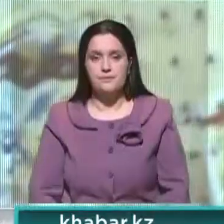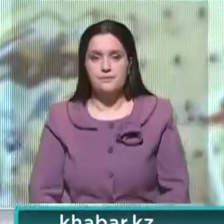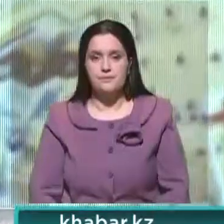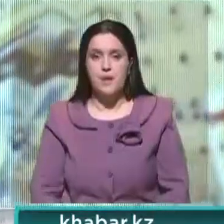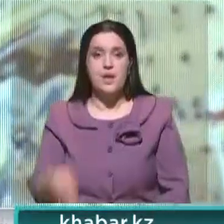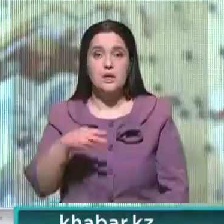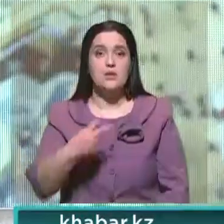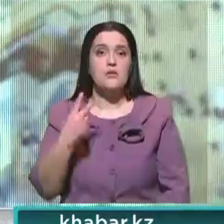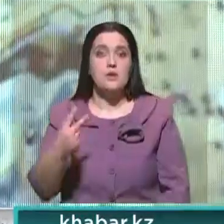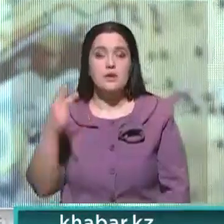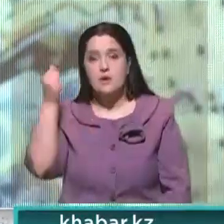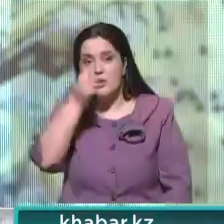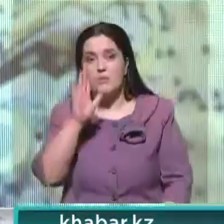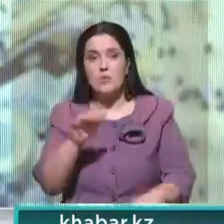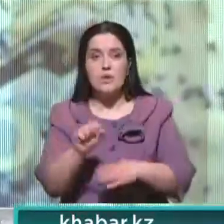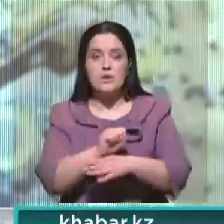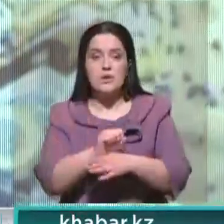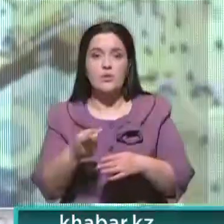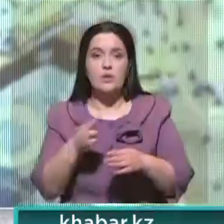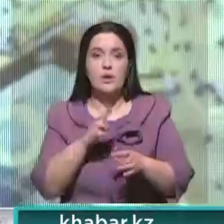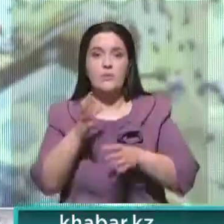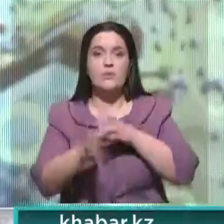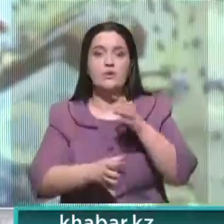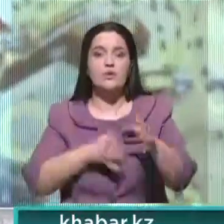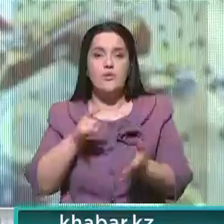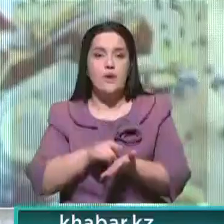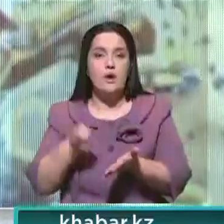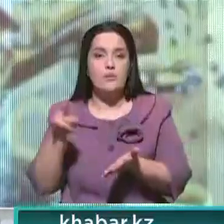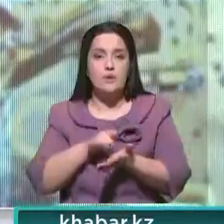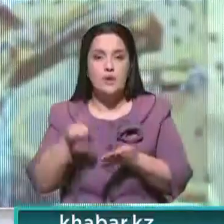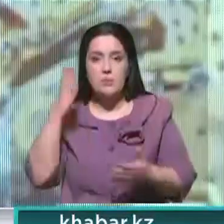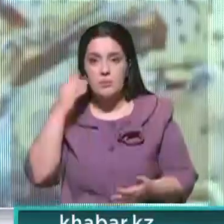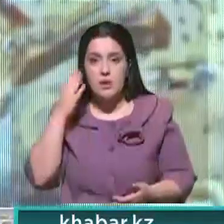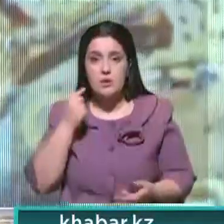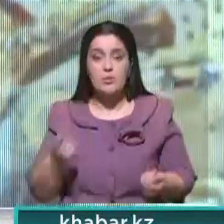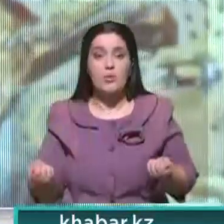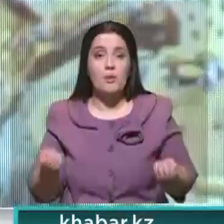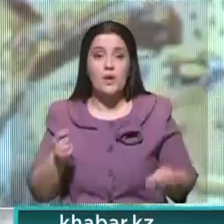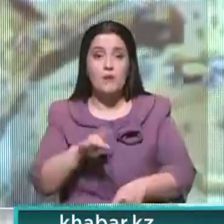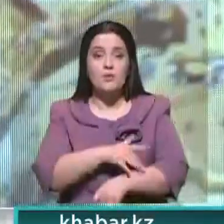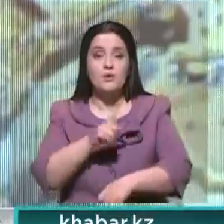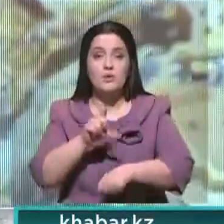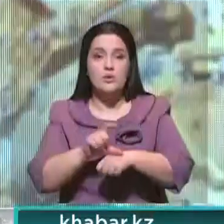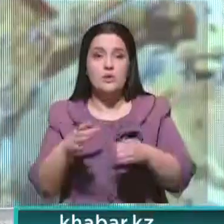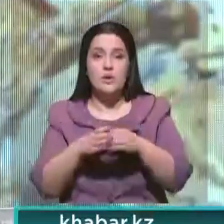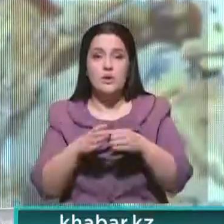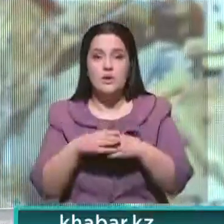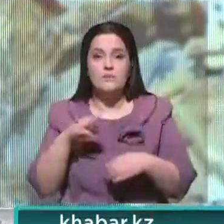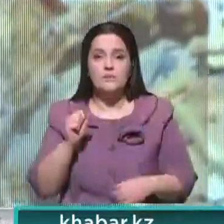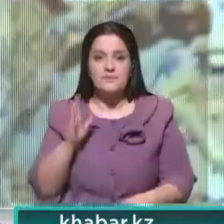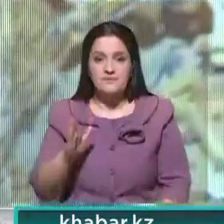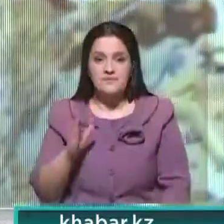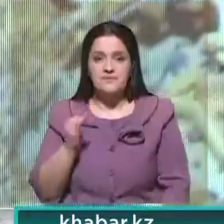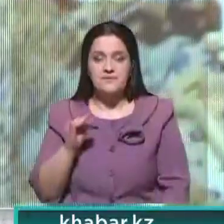И в завершение, 2022 год станет рекордным для международного аэропорта Алматы, которым управляет и обслуживает турецкая